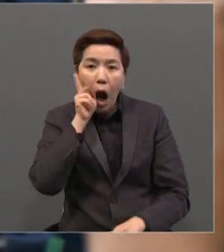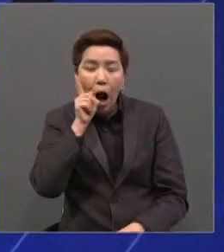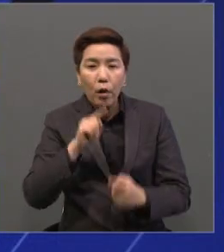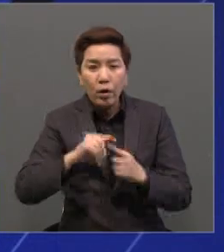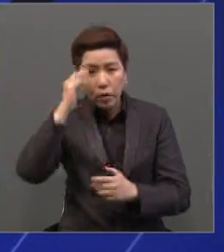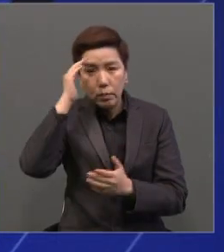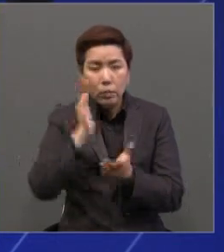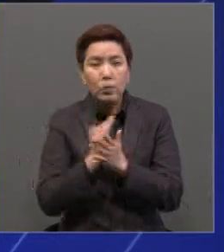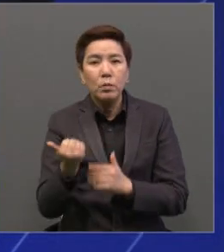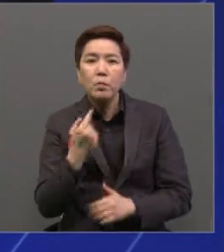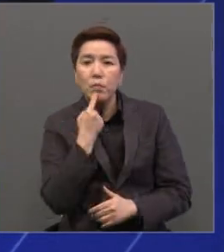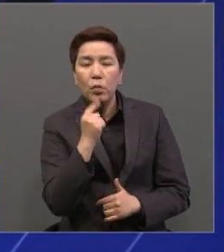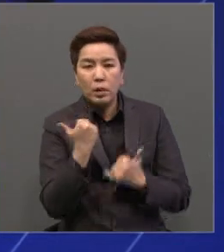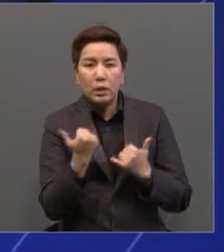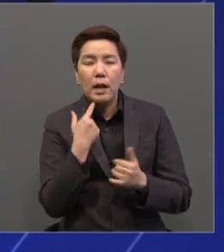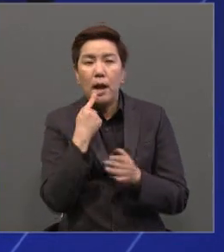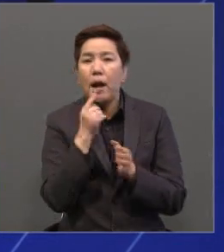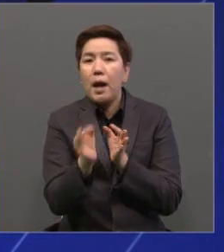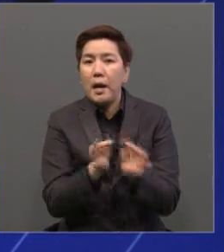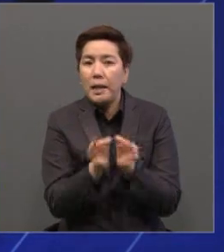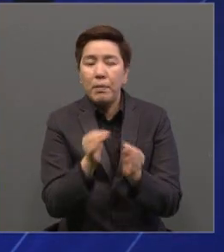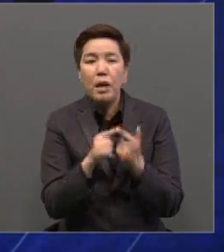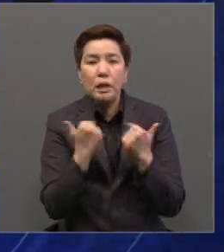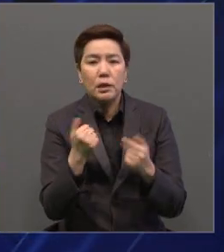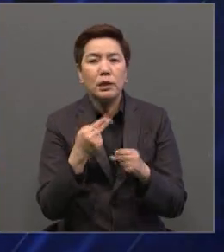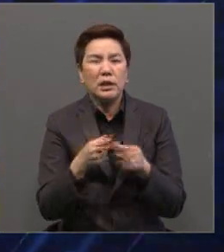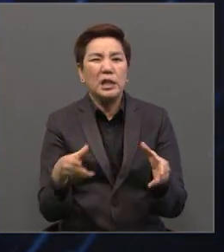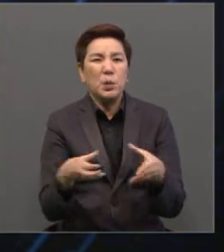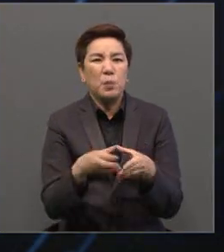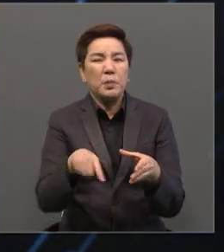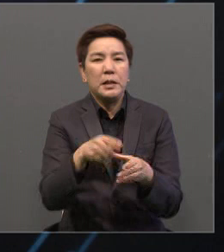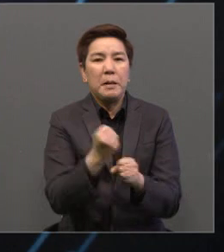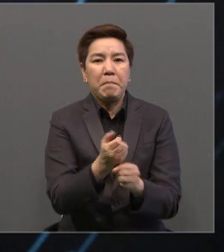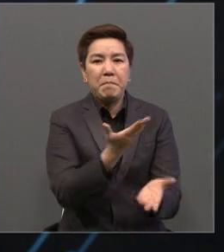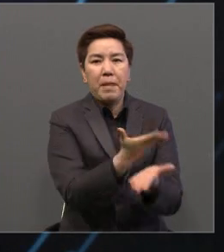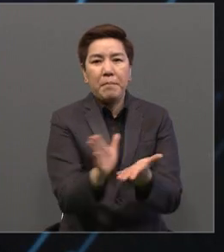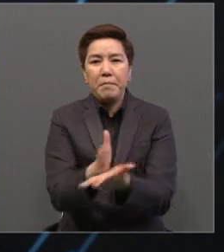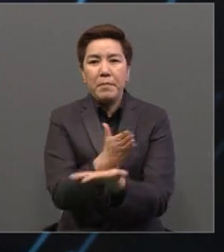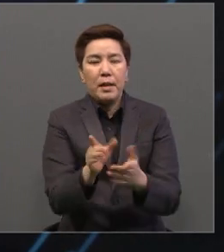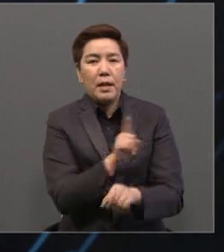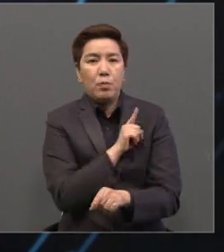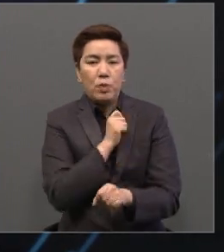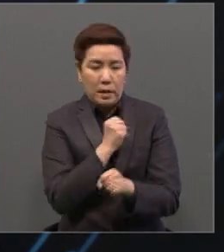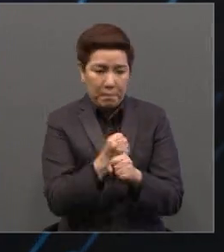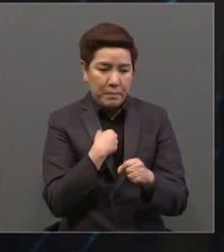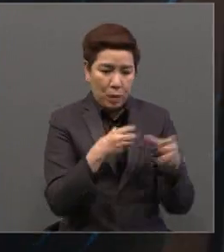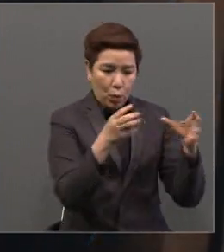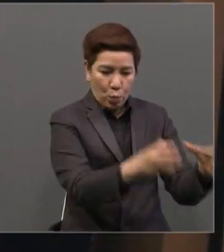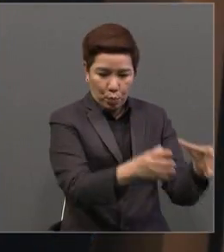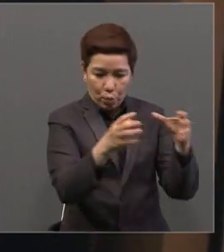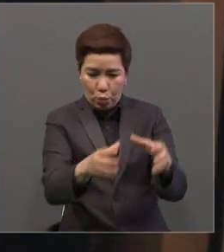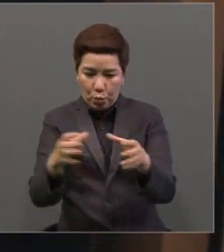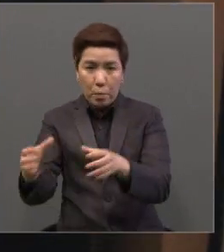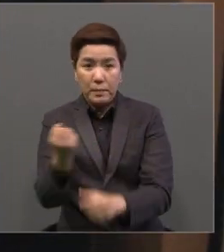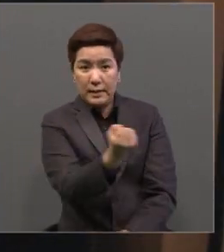ของตำรวจสอท.5เนี่ยนะครับเขาอธิบายแบบนี้คุณผู้ชมขบวนการนี้เนี่ยมันแบ่งหน้าที่กันทำครับมี4กลุ่มทำเป็นทอดๆ